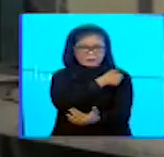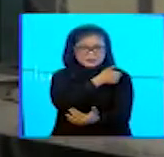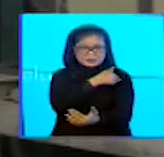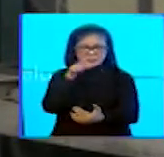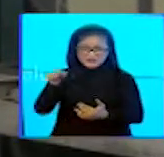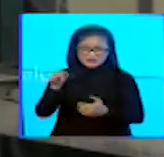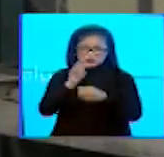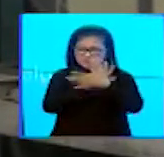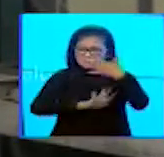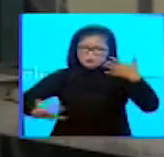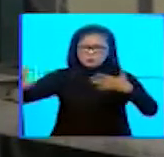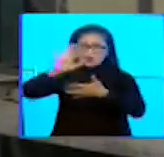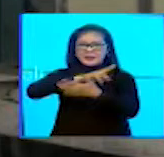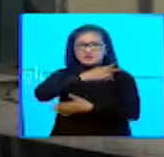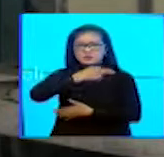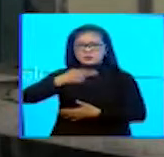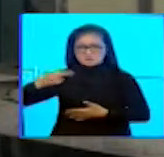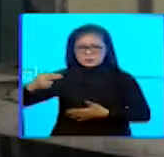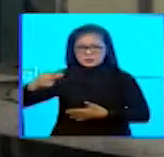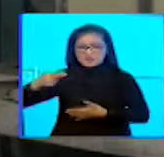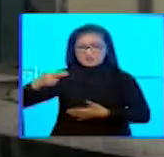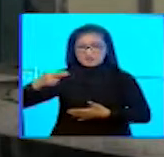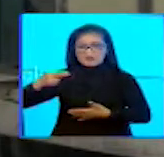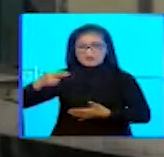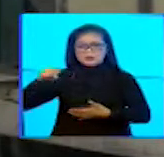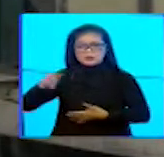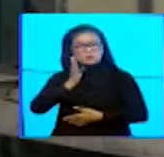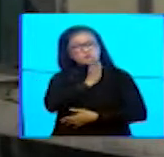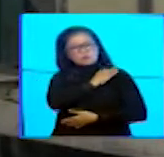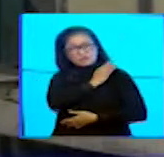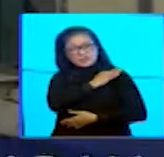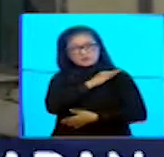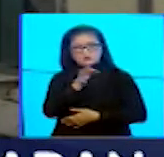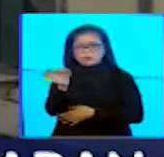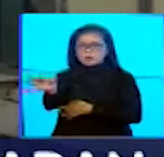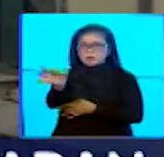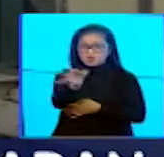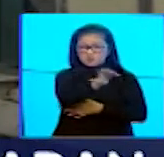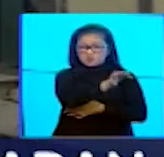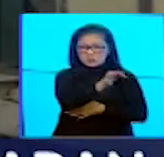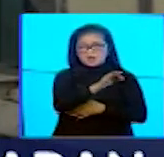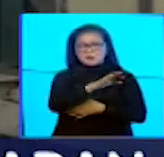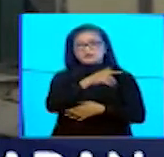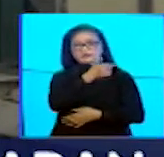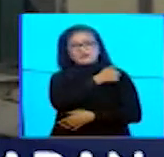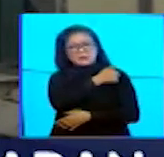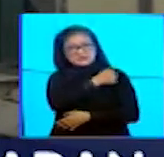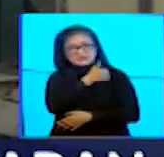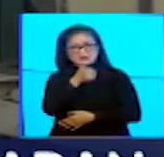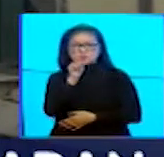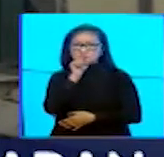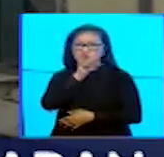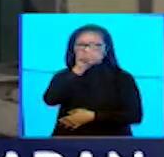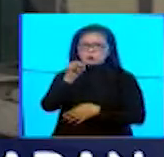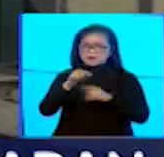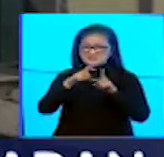seluruh provinsi, seluruh kabupaten, kota Madias berjalan untuk bulan April dan